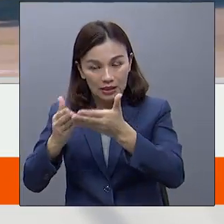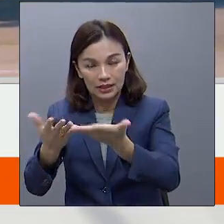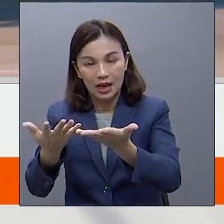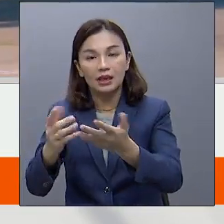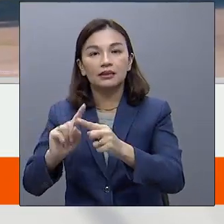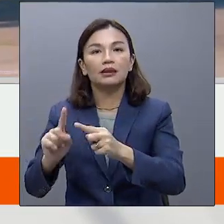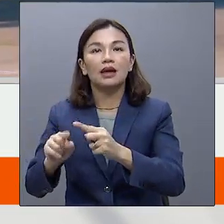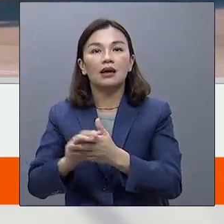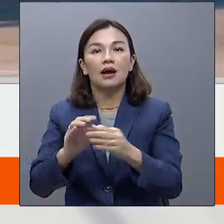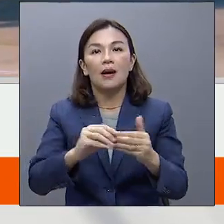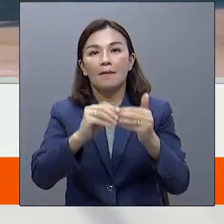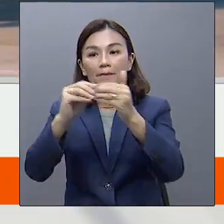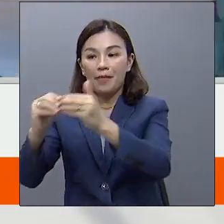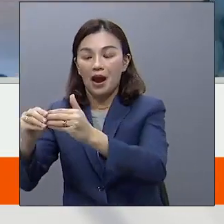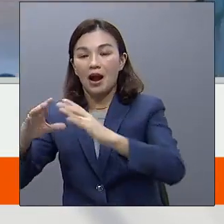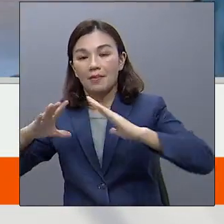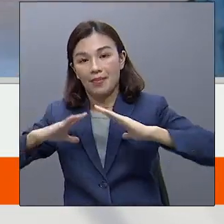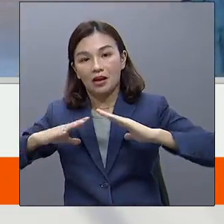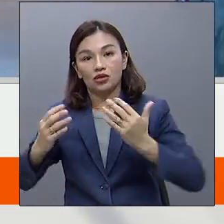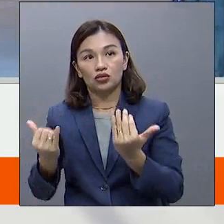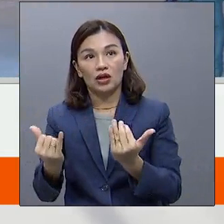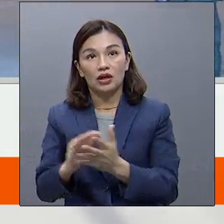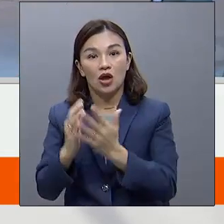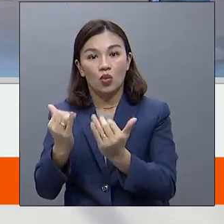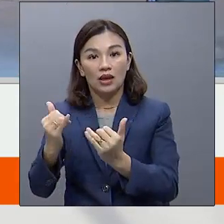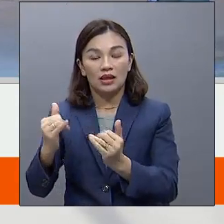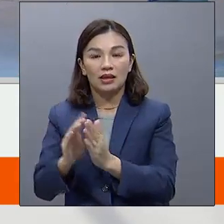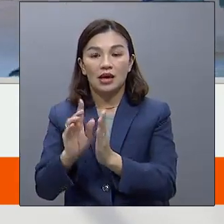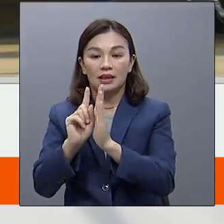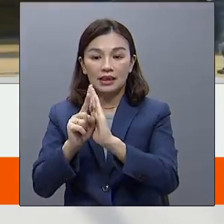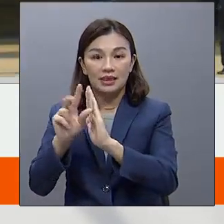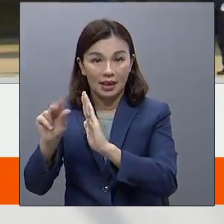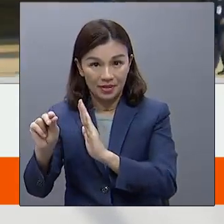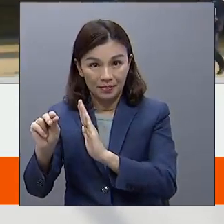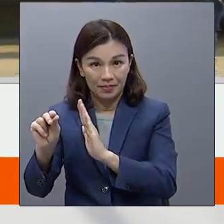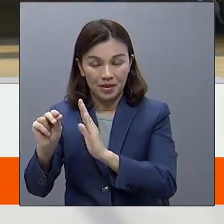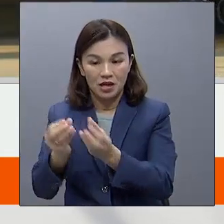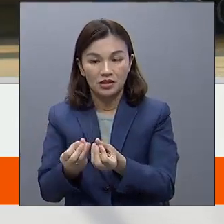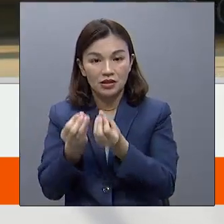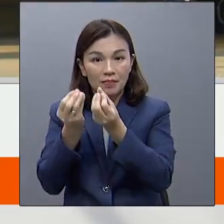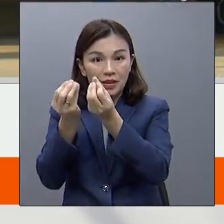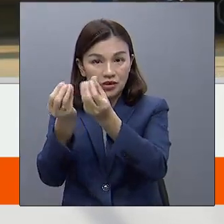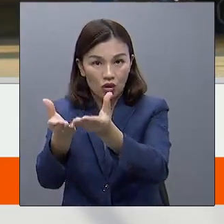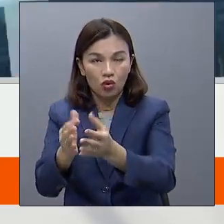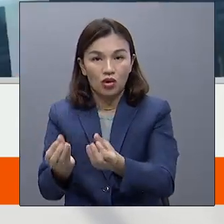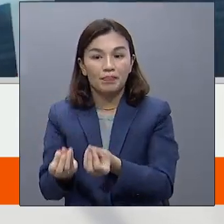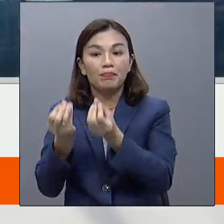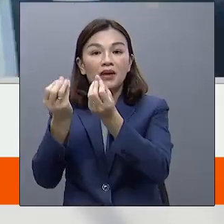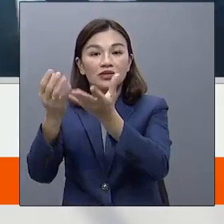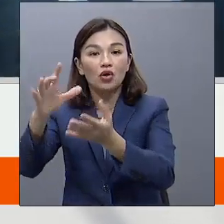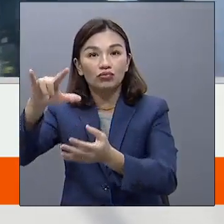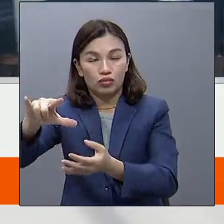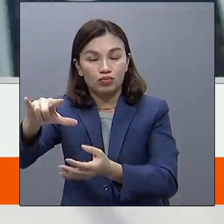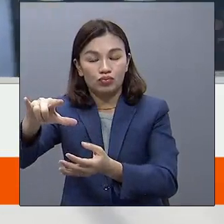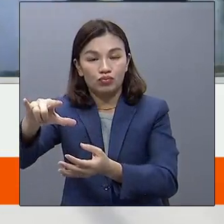ที่พักนะฮะแล้ววันนี้เนี่ยก็อีกประมาณครึ่งชั่วโมงนี่ก็จะไปส่งคณะที่ฐานทัพเรือฐานทัพอากาศ